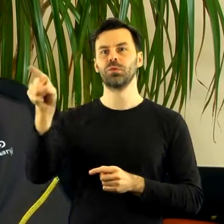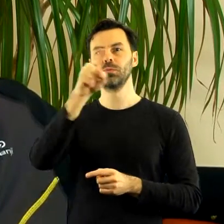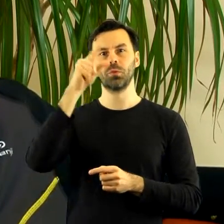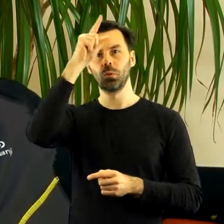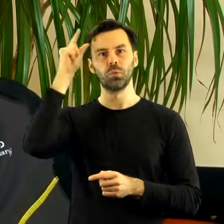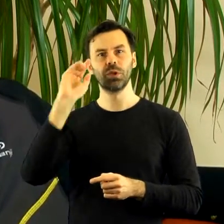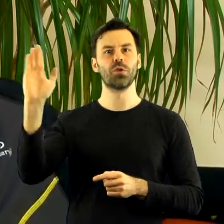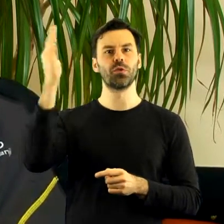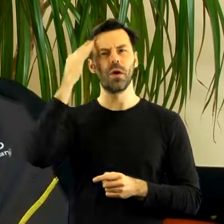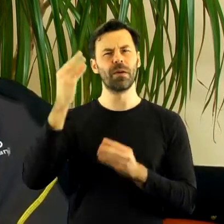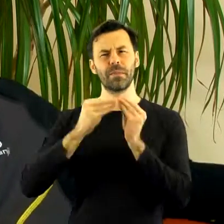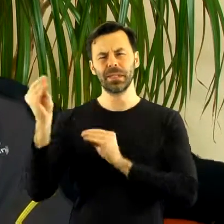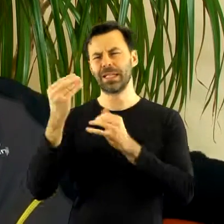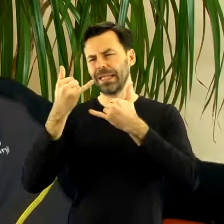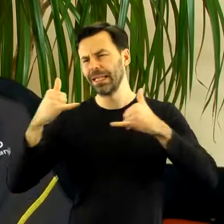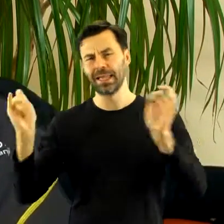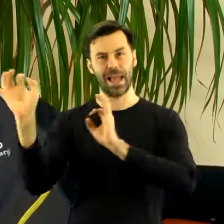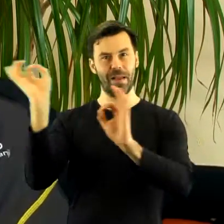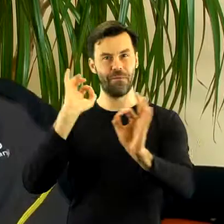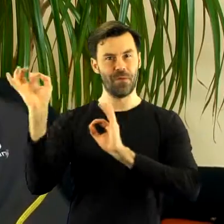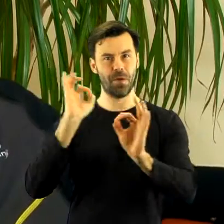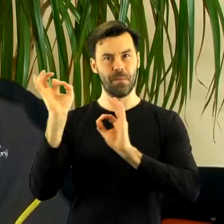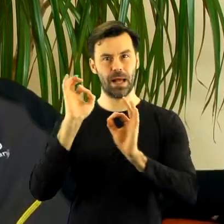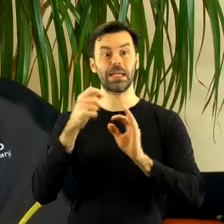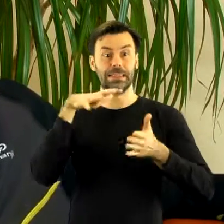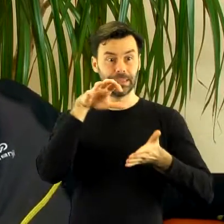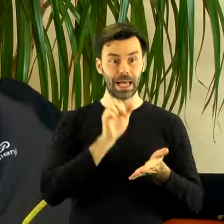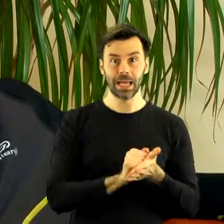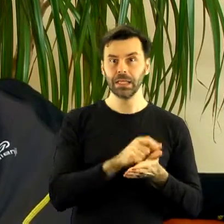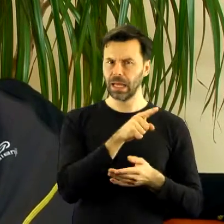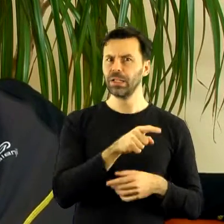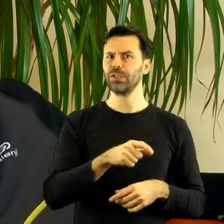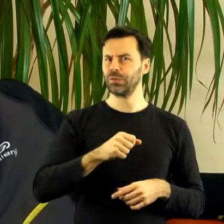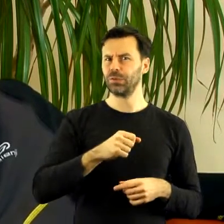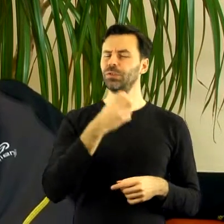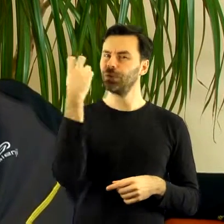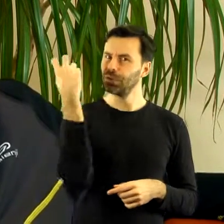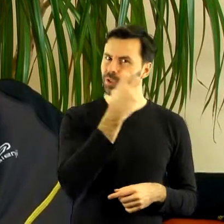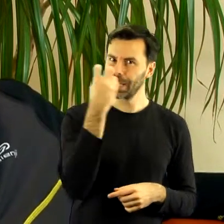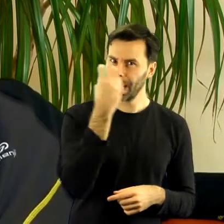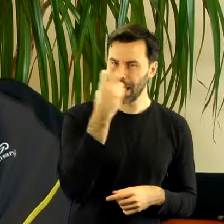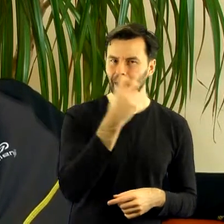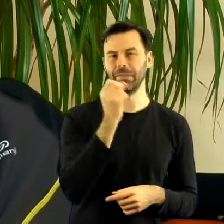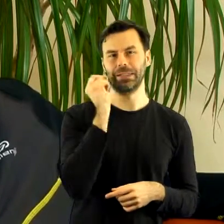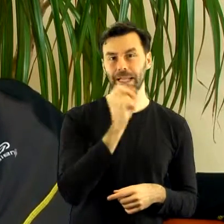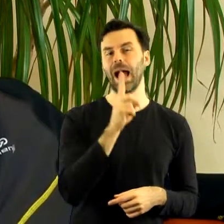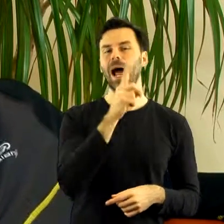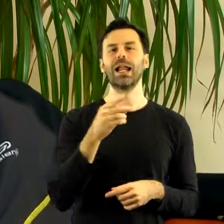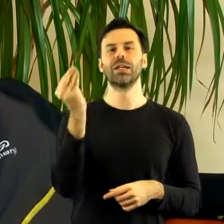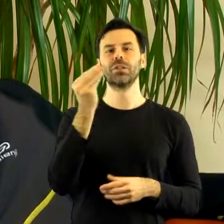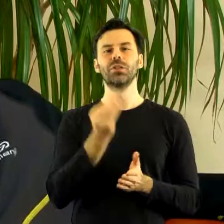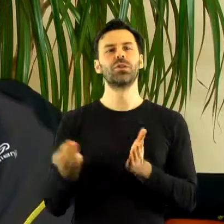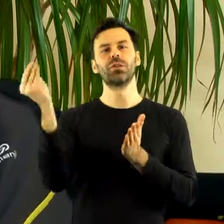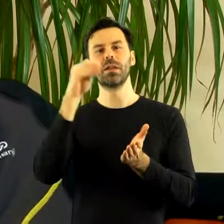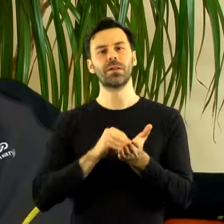których dowiem się jeszcze kupę różnych innych rzeczy niż z tych zajęć, które są tam wypisane. Oczywiście